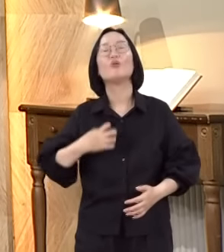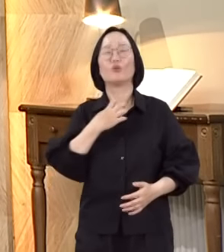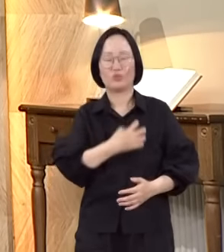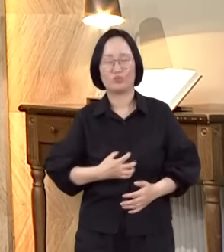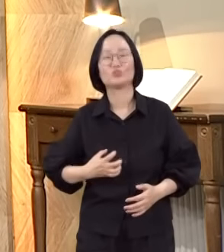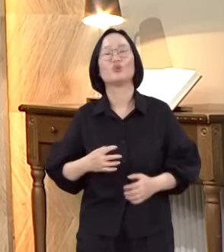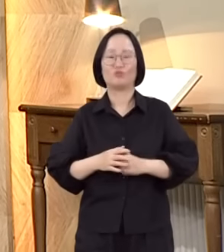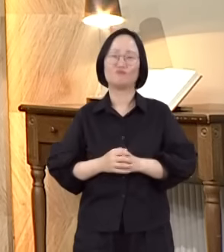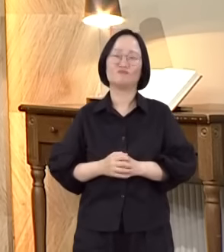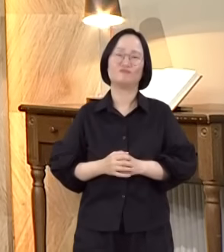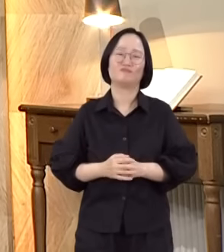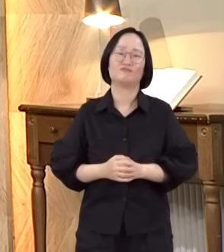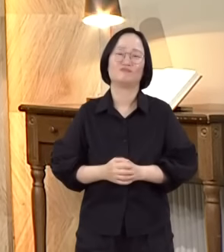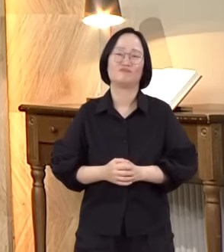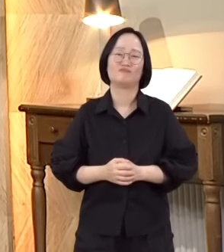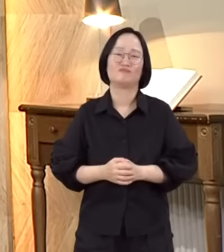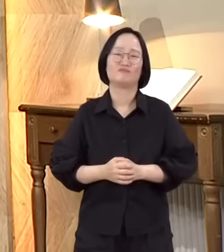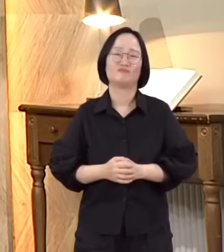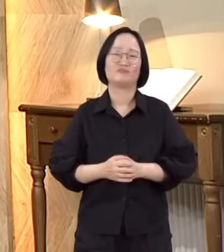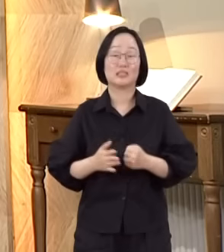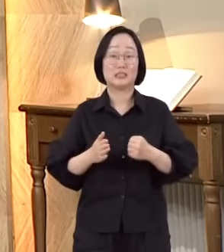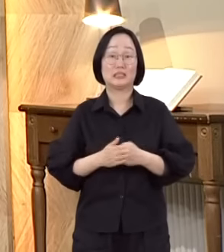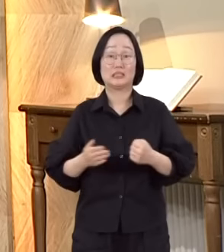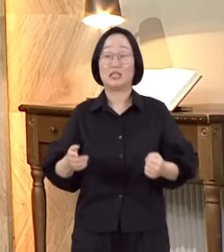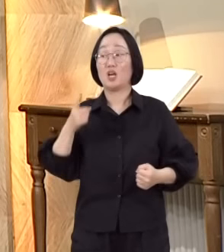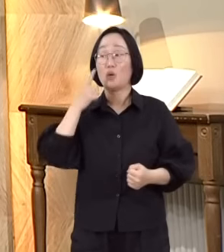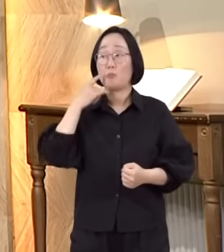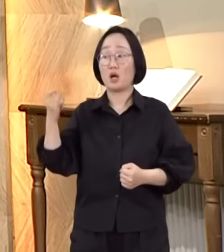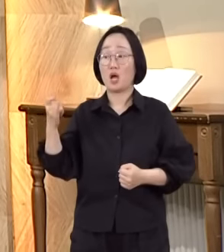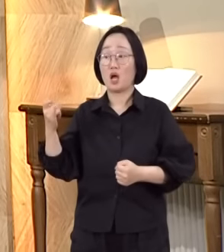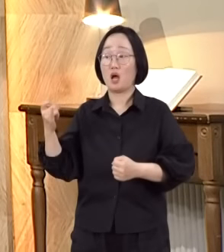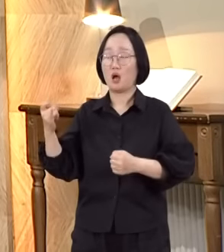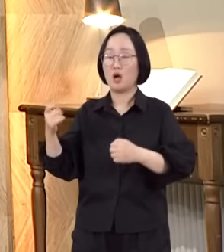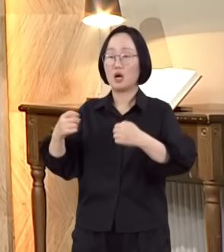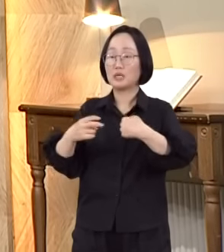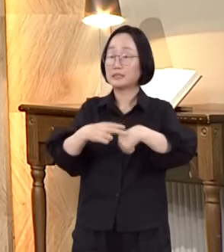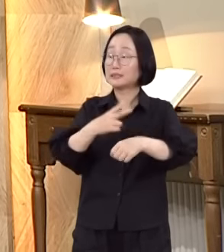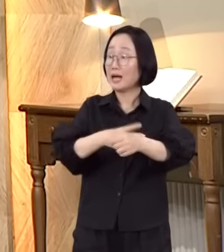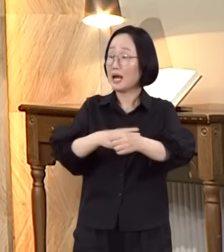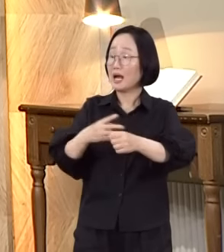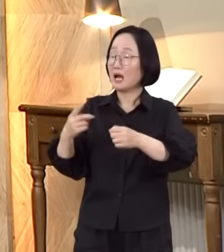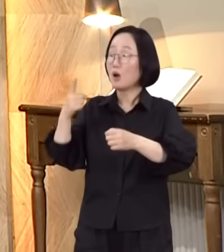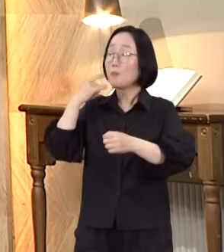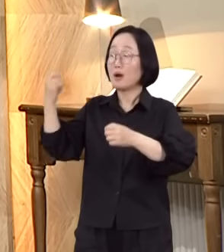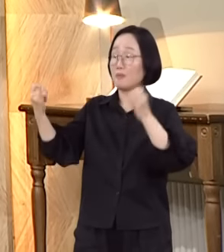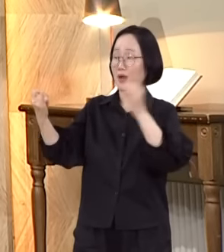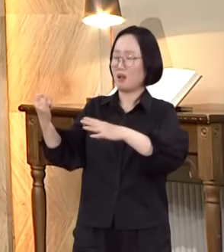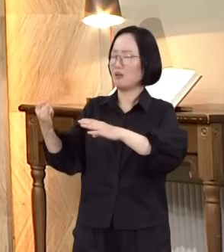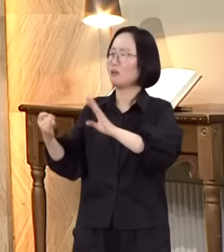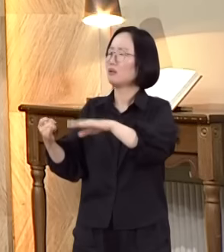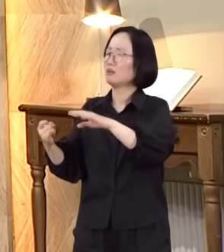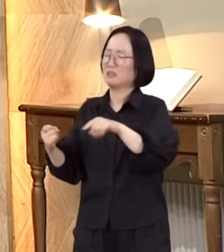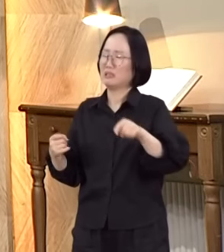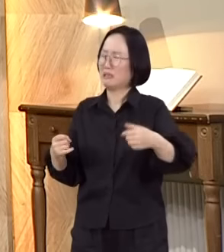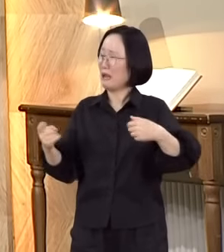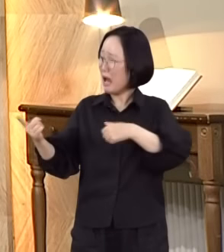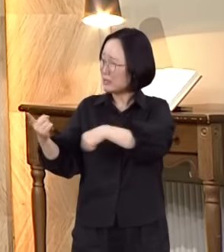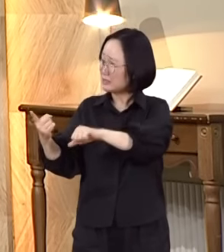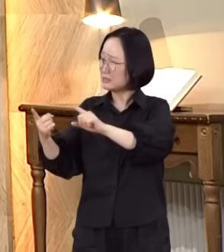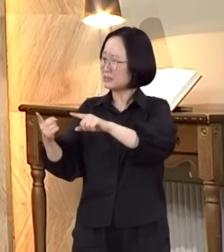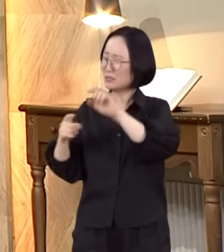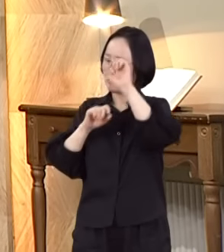그래서 어머니가 이제 의사 얘기 듣고 방법이 없습니다 이거 잘라내야 됩니다 어머니가